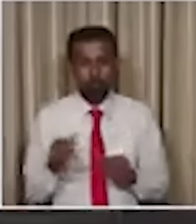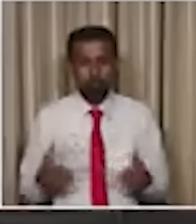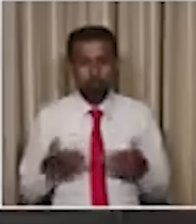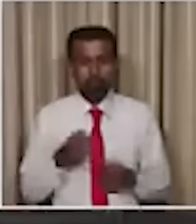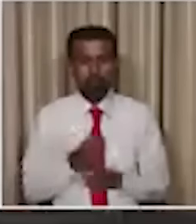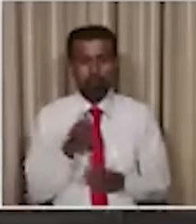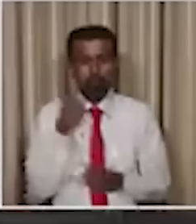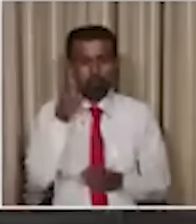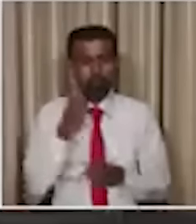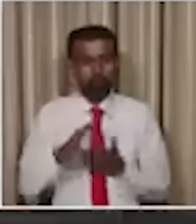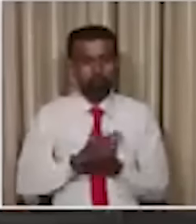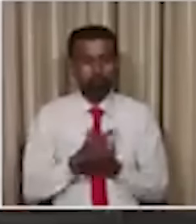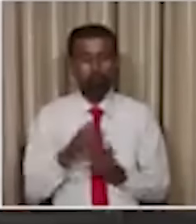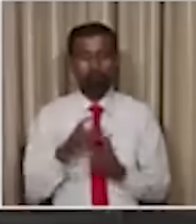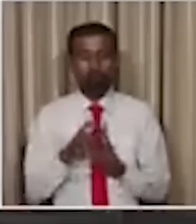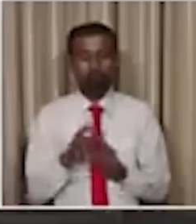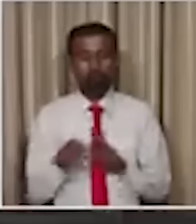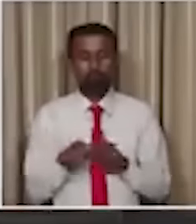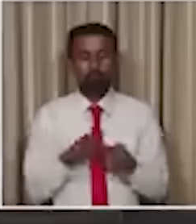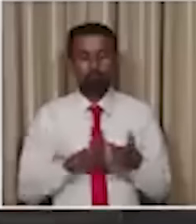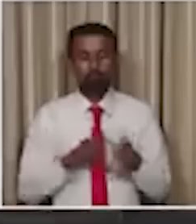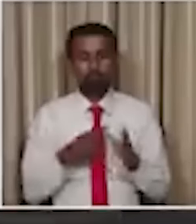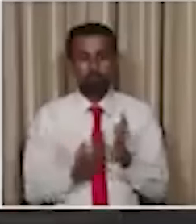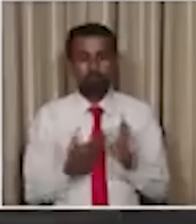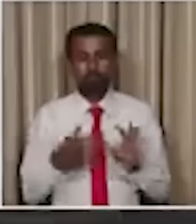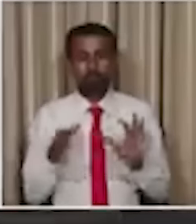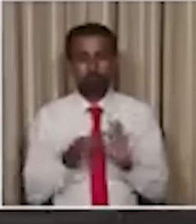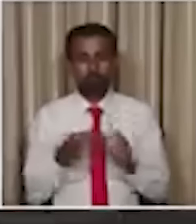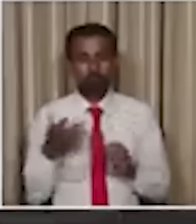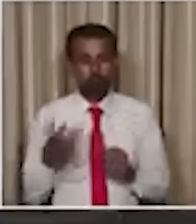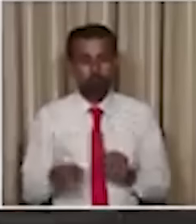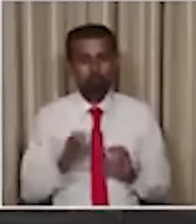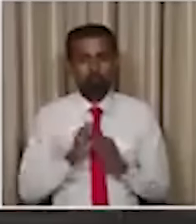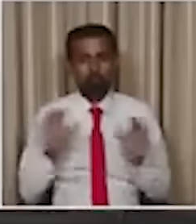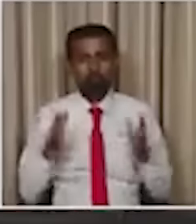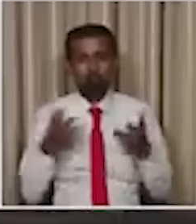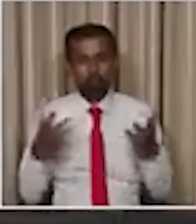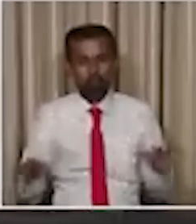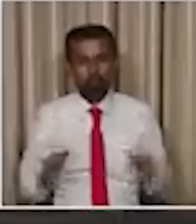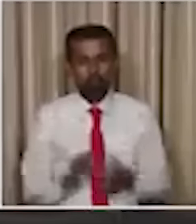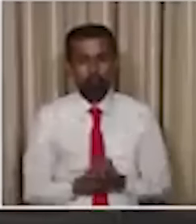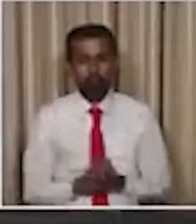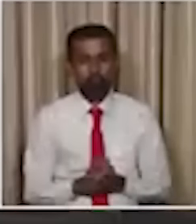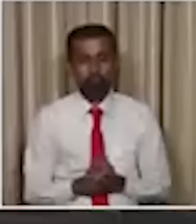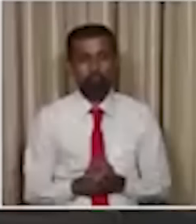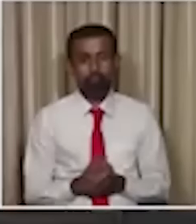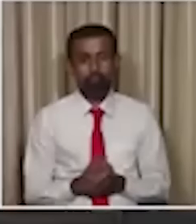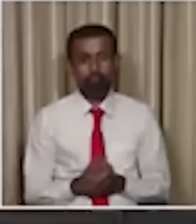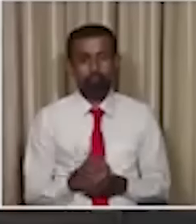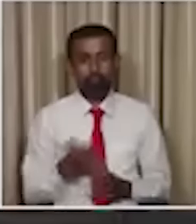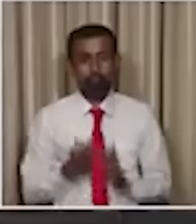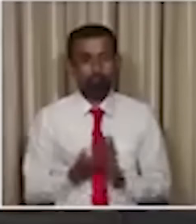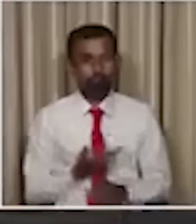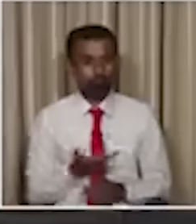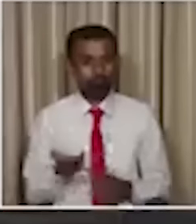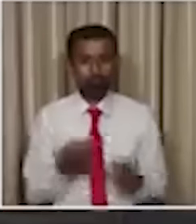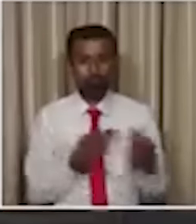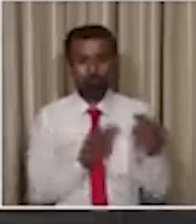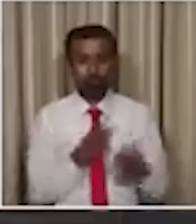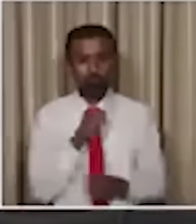රාජ්‍ය බුද්ධි සේවාවේ අධ්‍යක්ෂක සාරාන් සමග සම්බන්ධ වී ඇති බවට ප්‍රකාශ කර ඇත. මම මේ ගරු සභාවට වගකීමෙන්